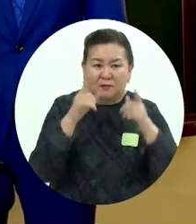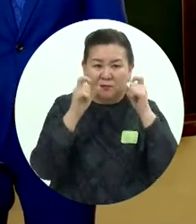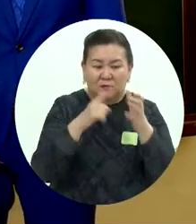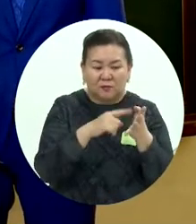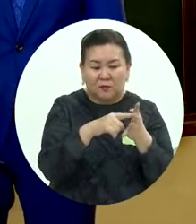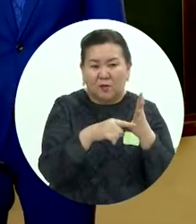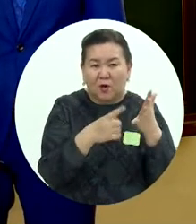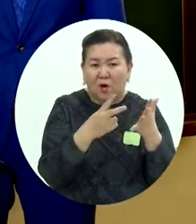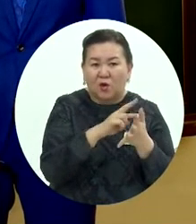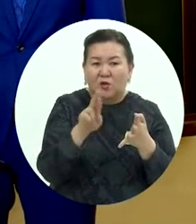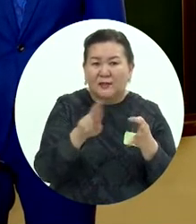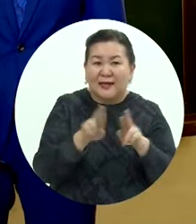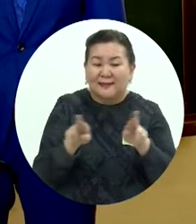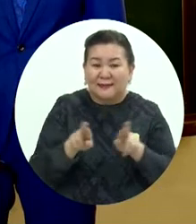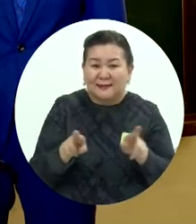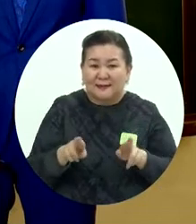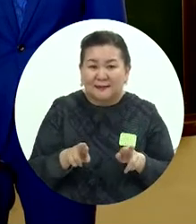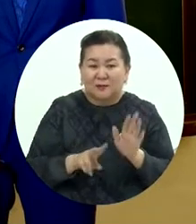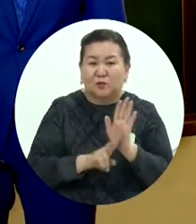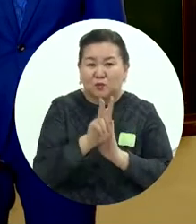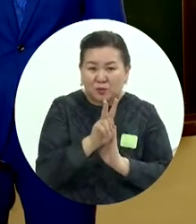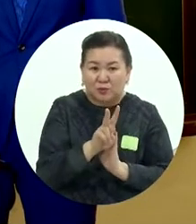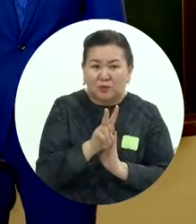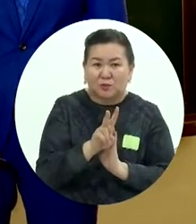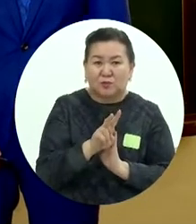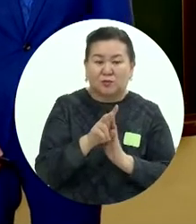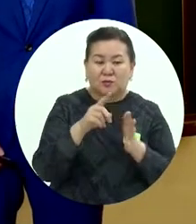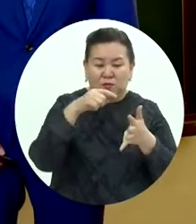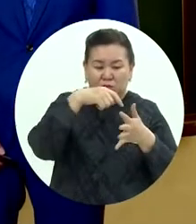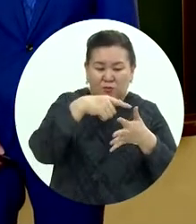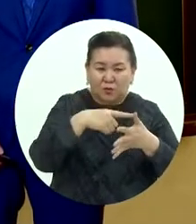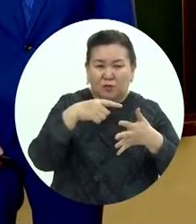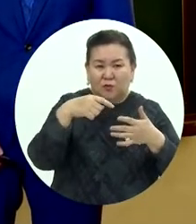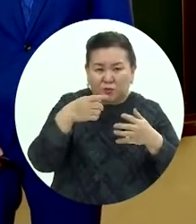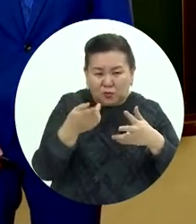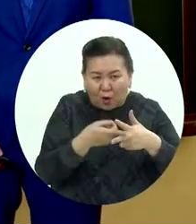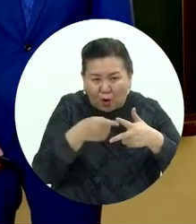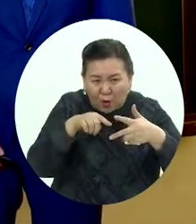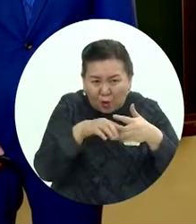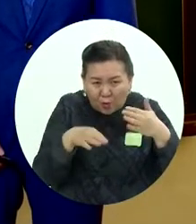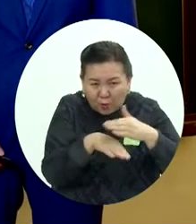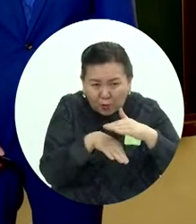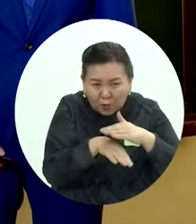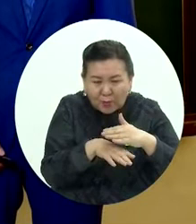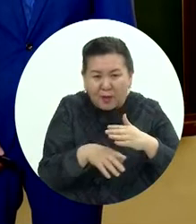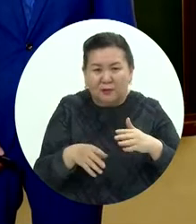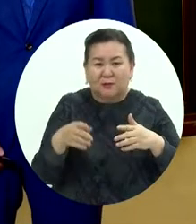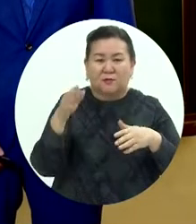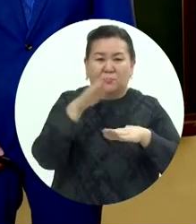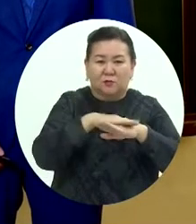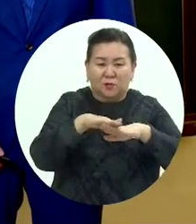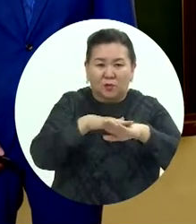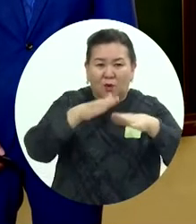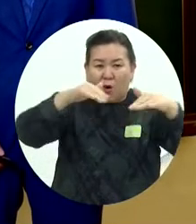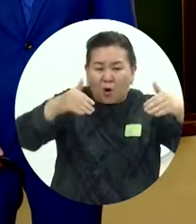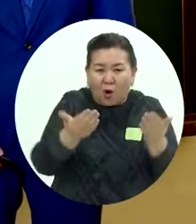нөлөөгөөр эрлээпийн олон янз хэлбэрүүд үүсдэг бөгөөд за тухайлбал хөөтөөс үүссэн дов, сондуул, нойтон гулгарл, цэвдгийн гэсэлтээр үүссэн